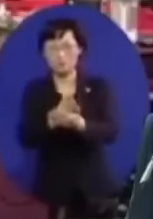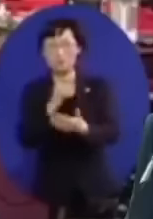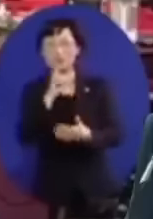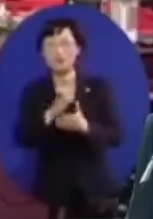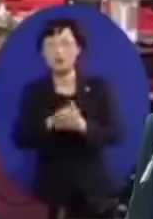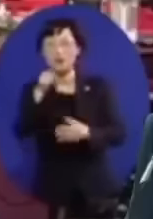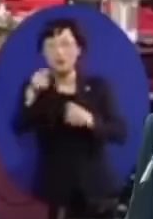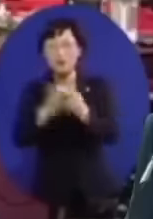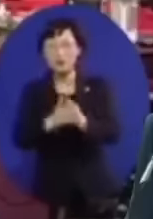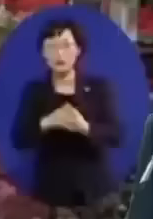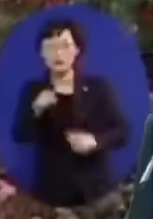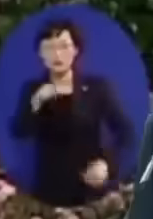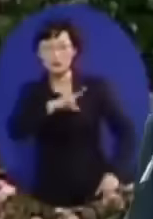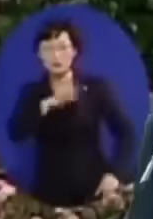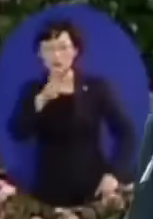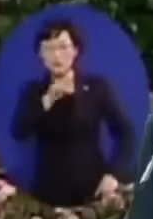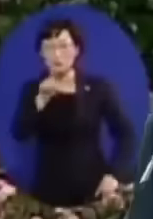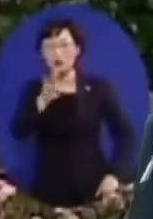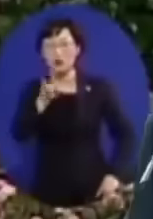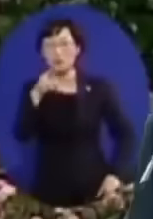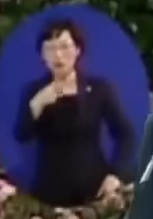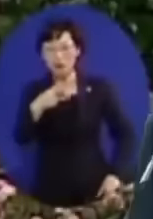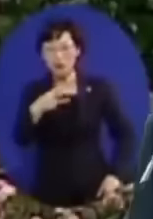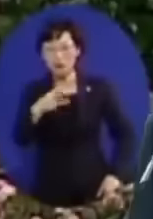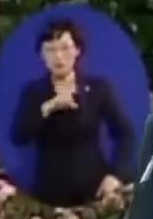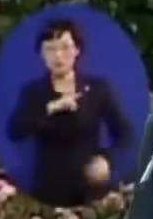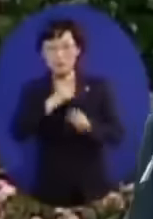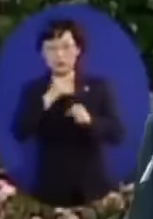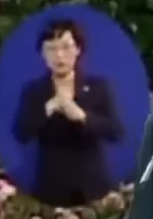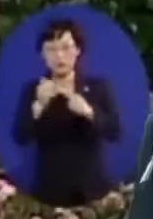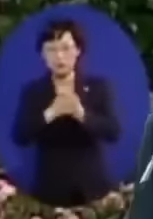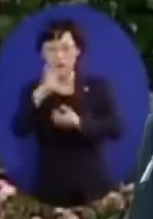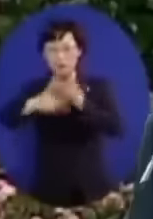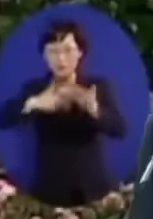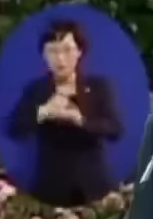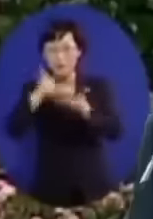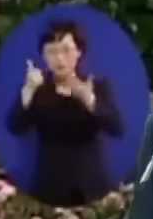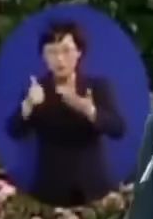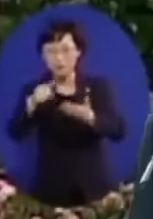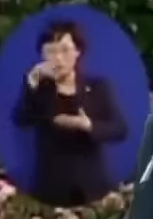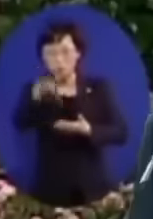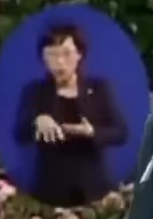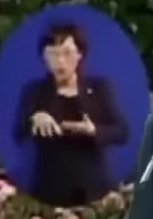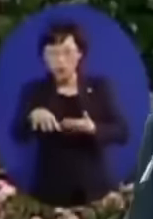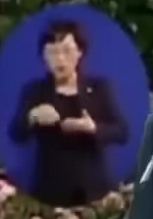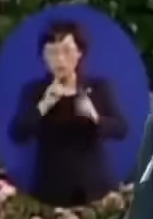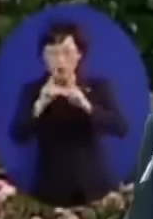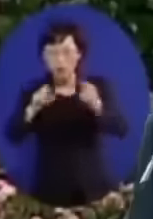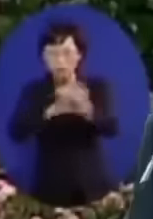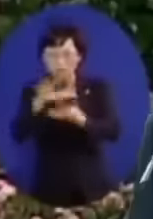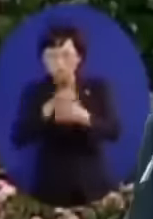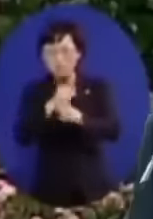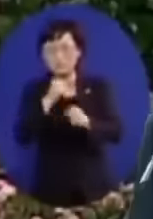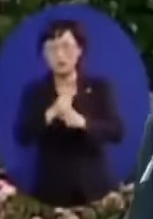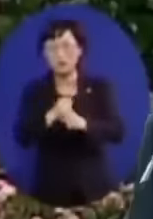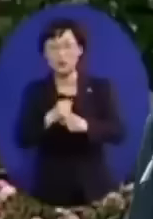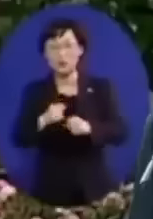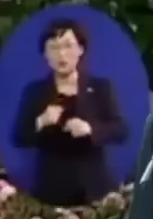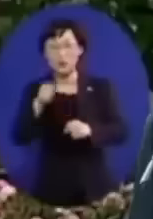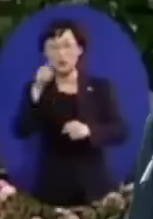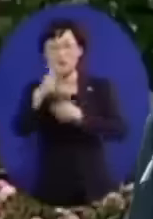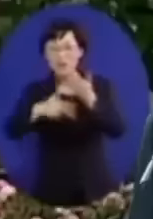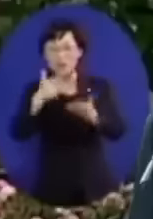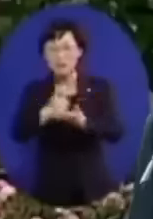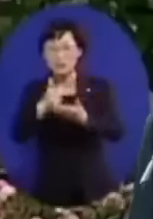그러므로 그 이름을 바벨이라니 이는 야훼께서 거기서 온 땅의 은을 혼잡하게 하셨음이라. 야훼께서 거기서 온 그들을 온